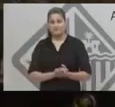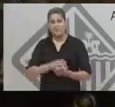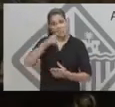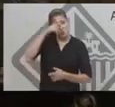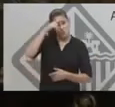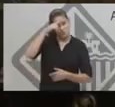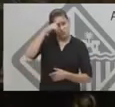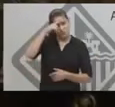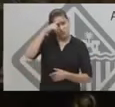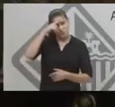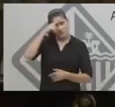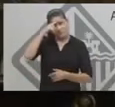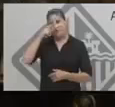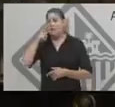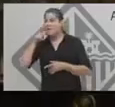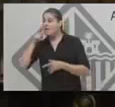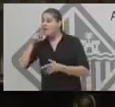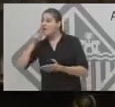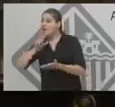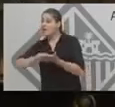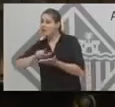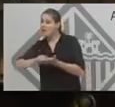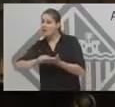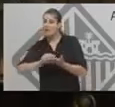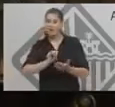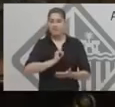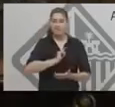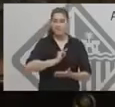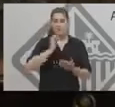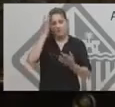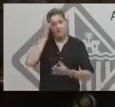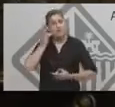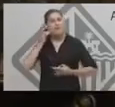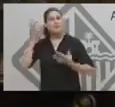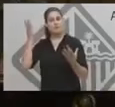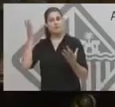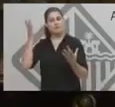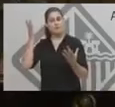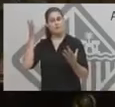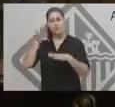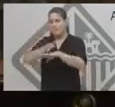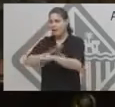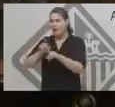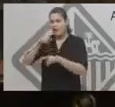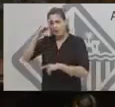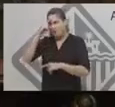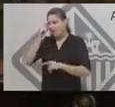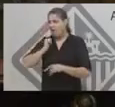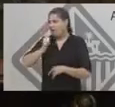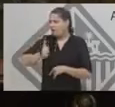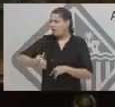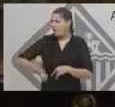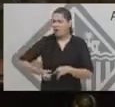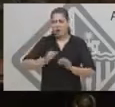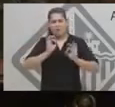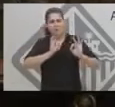Cultura, llengua, identitat i creativitat. Palma és una ciutat culturalment rica. La fan els ciutadans, els artistes,